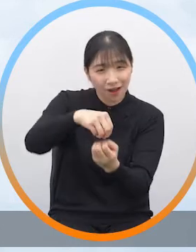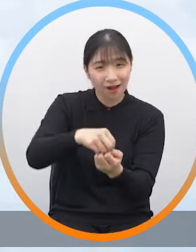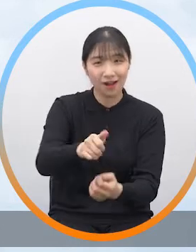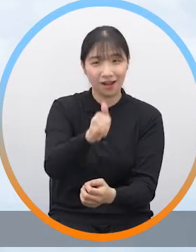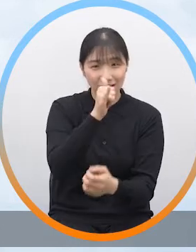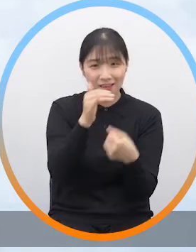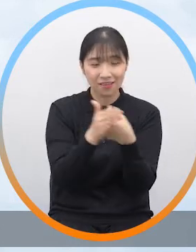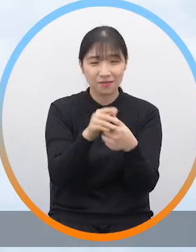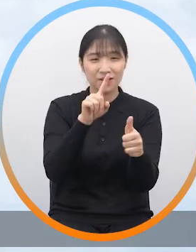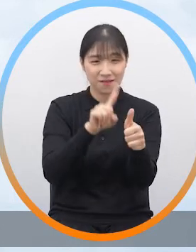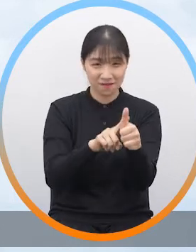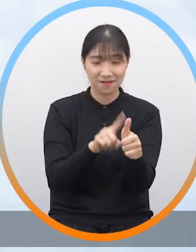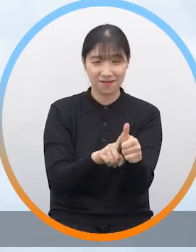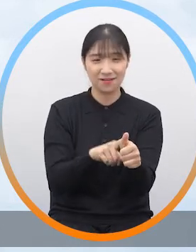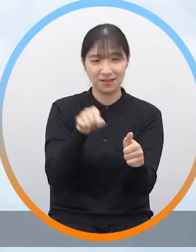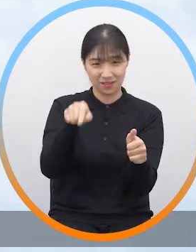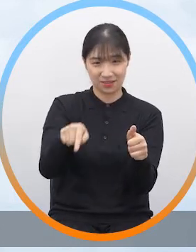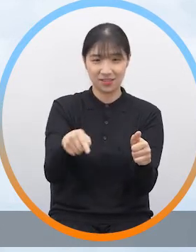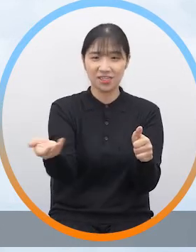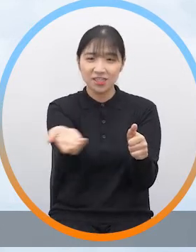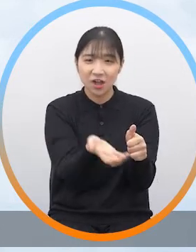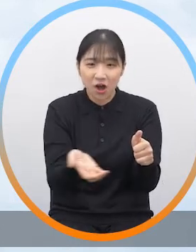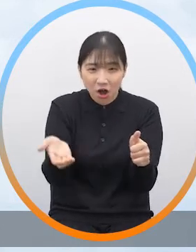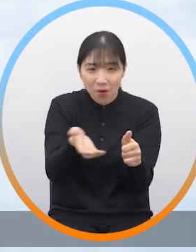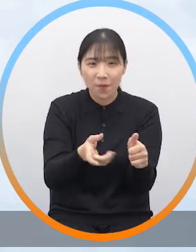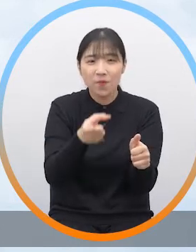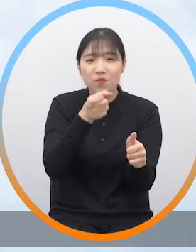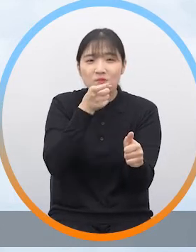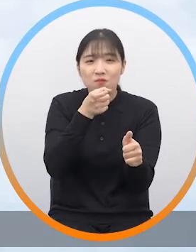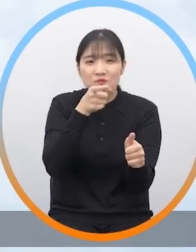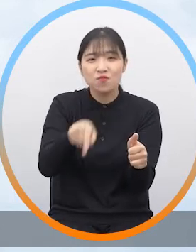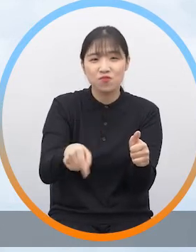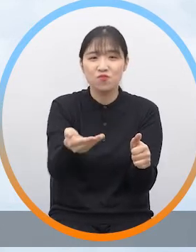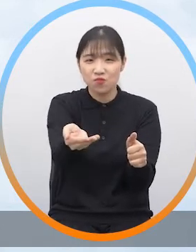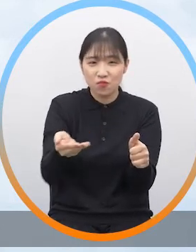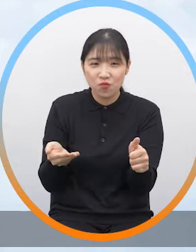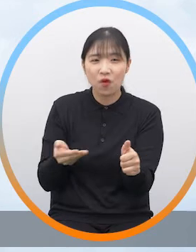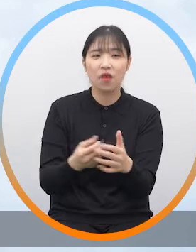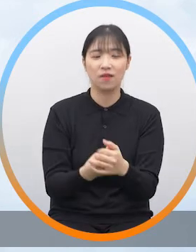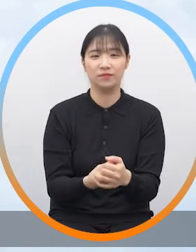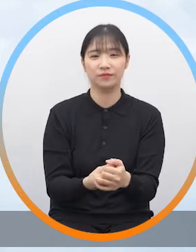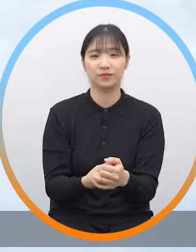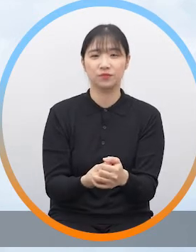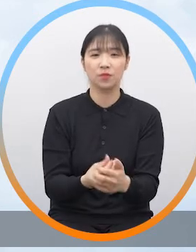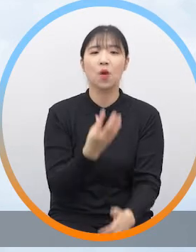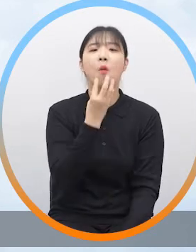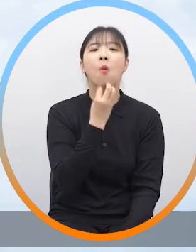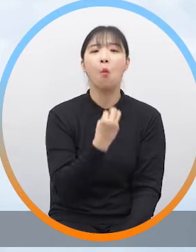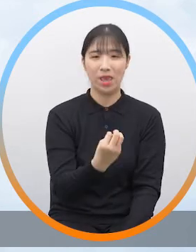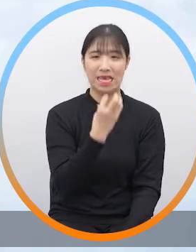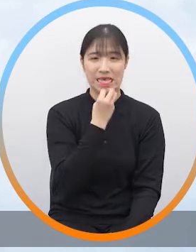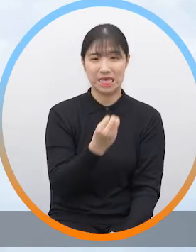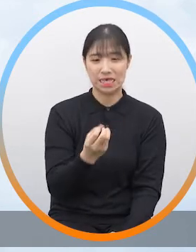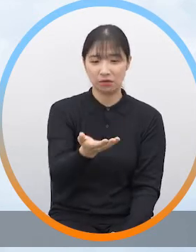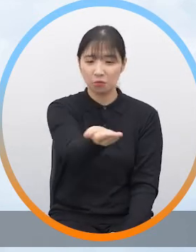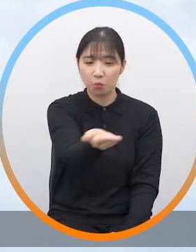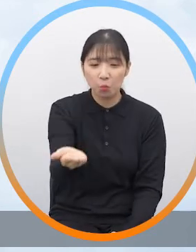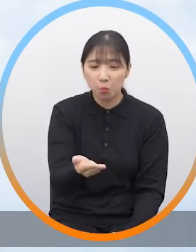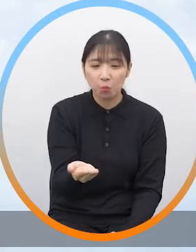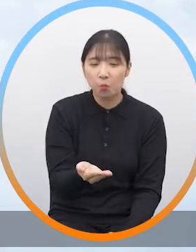것처럼 왕인은 바로 이 성찬 앞에 흐르는 이 냇가에 그 오이가 떠내려왔다고